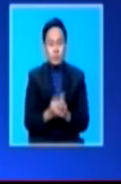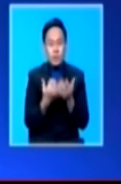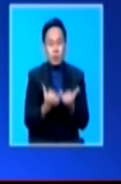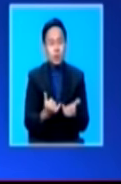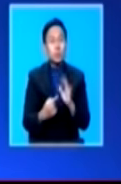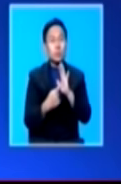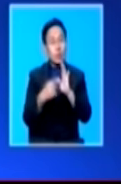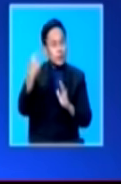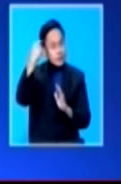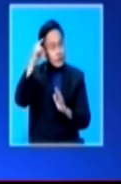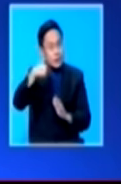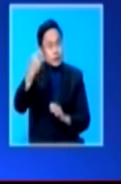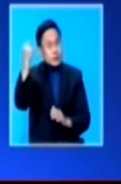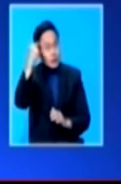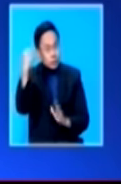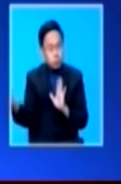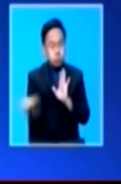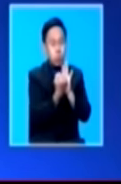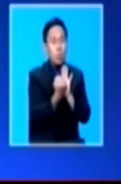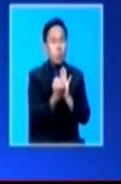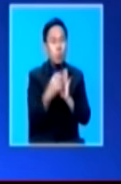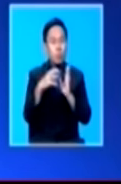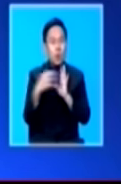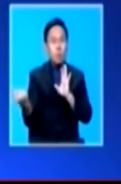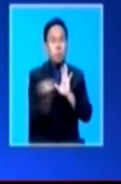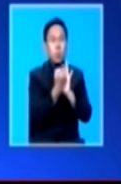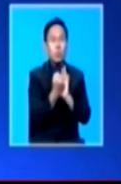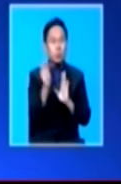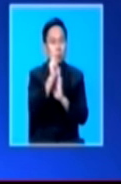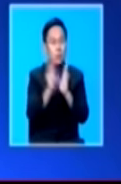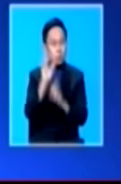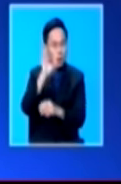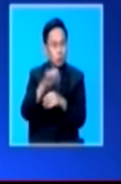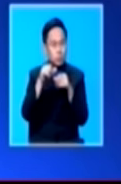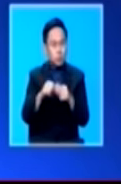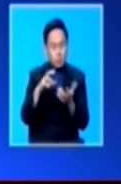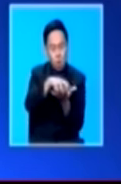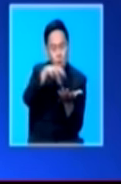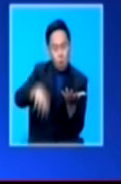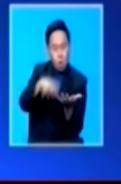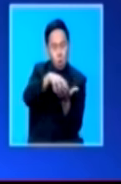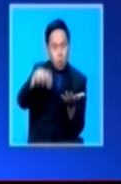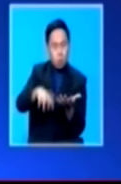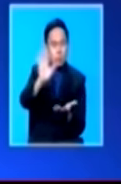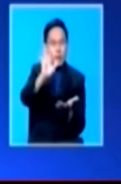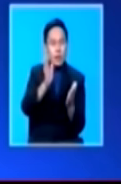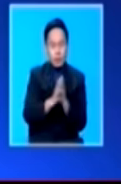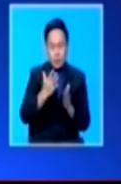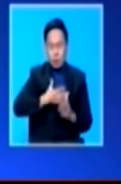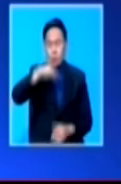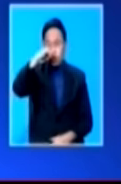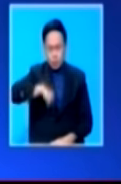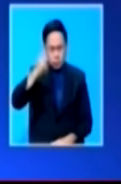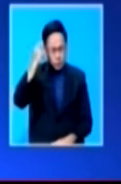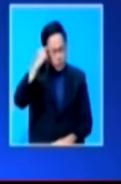รัพย์สินทางปัญญาด้วยนะครับแต่ละประเทศเขาพยายามที่จะใช้กฎหมายนี้คุ้มครองผลผลิตของเขาทั้งหมดอ่ะเราก็ต้องเตรียมความพร้อมของเราด้วยในอนาคตนะ